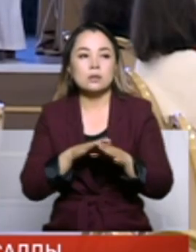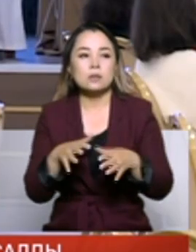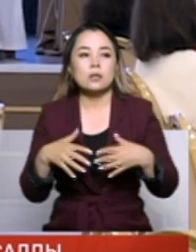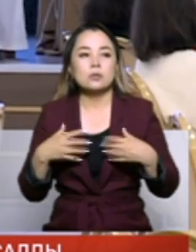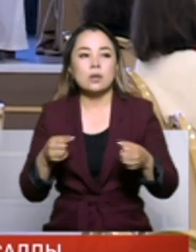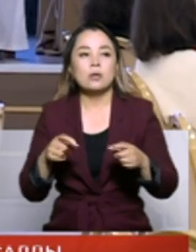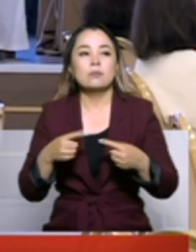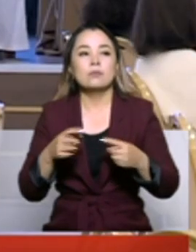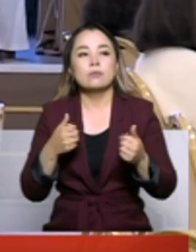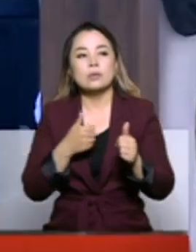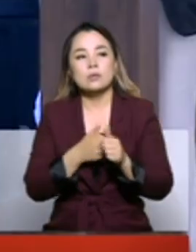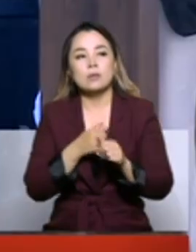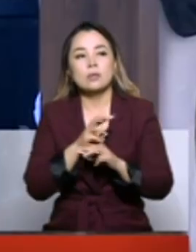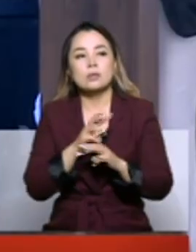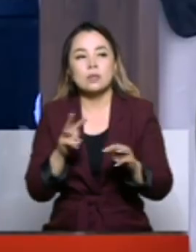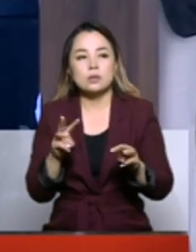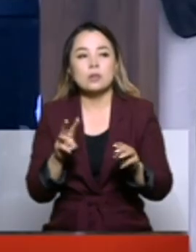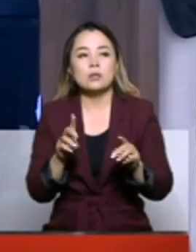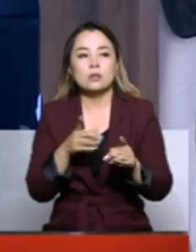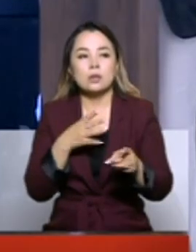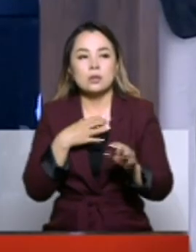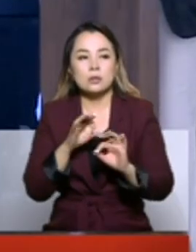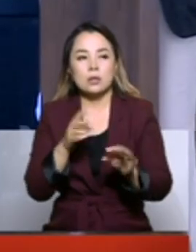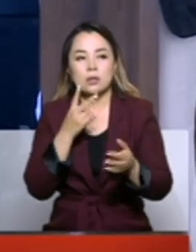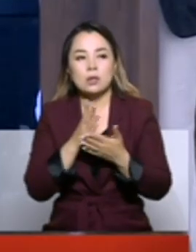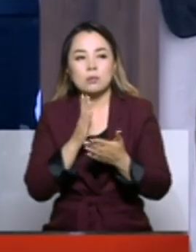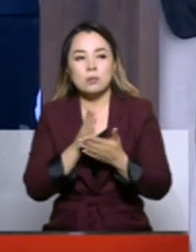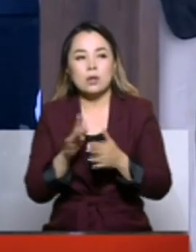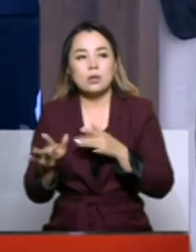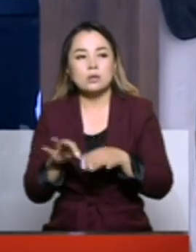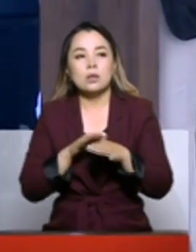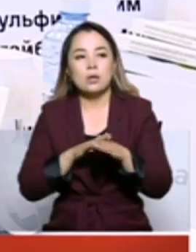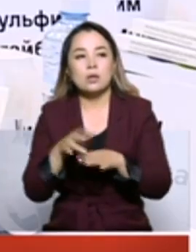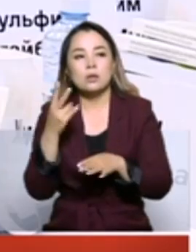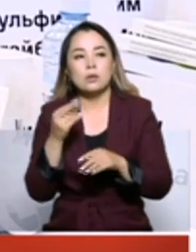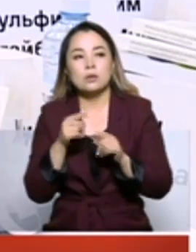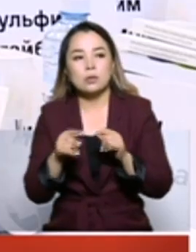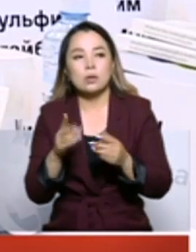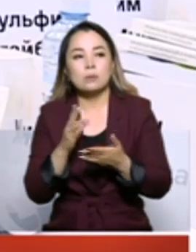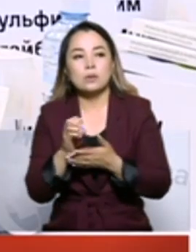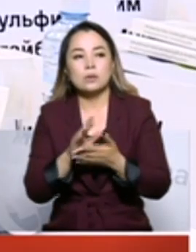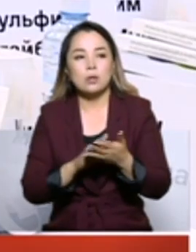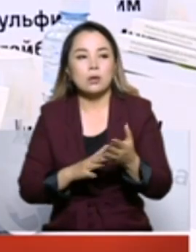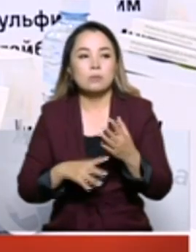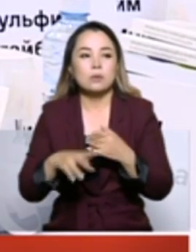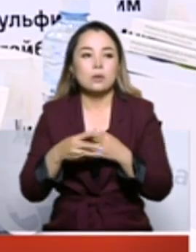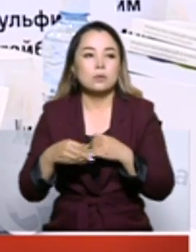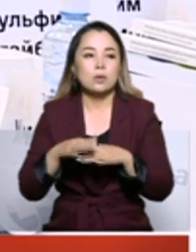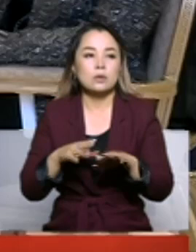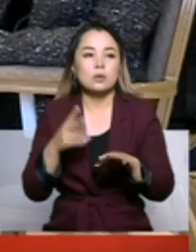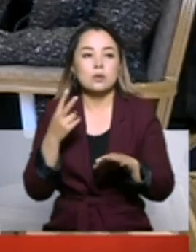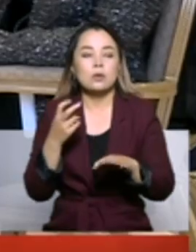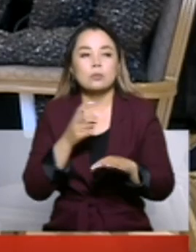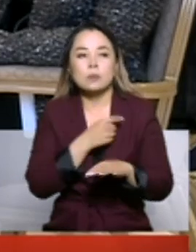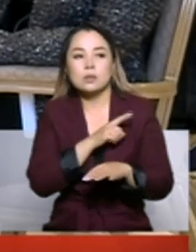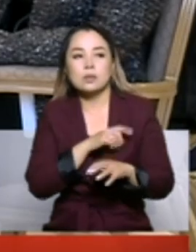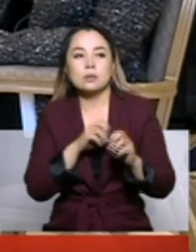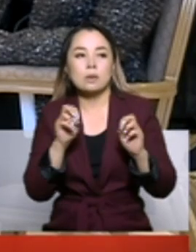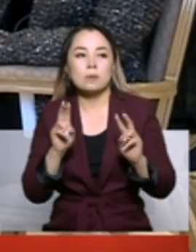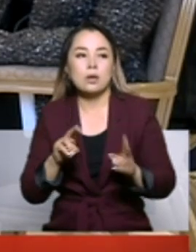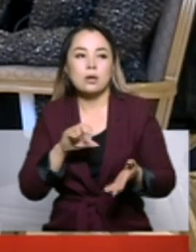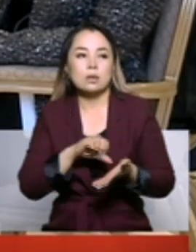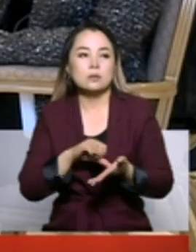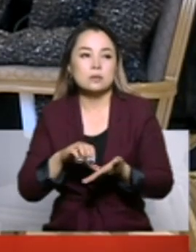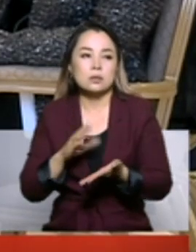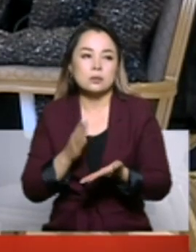денсаулық сақтау вице-министрі Айжан Есмағамбетов айтты. Шара екі күнге жалғасса, оған еліміздің барлық өңірінен 200 медицина маманы